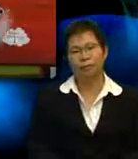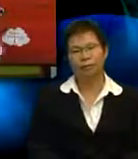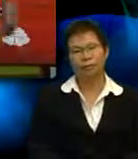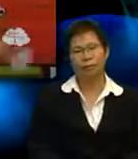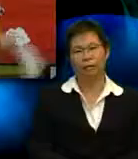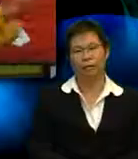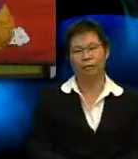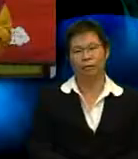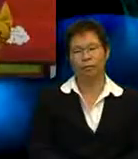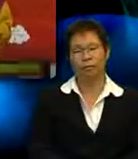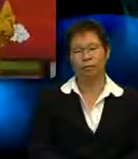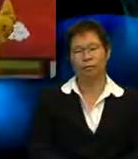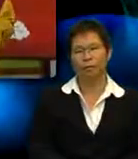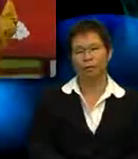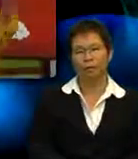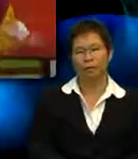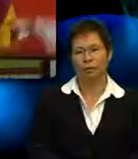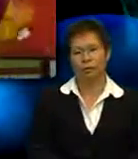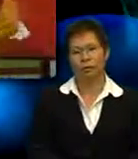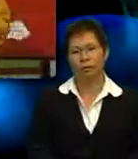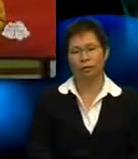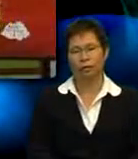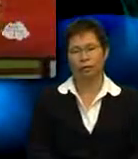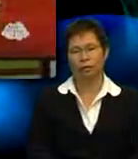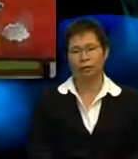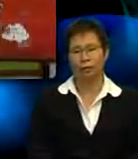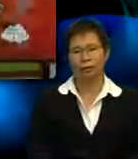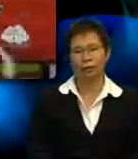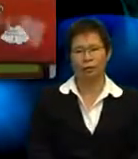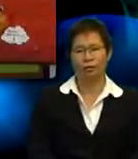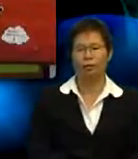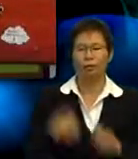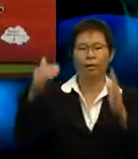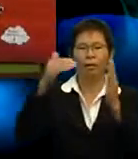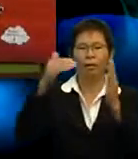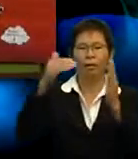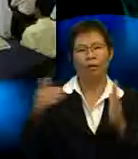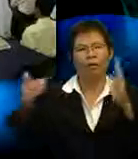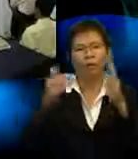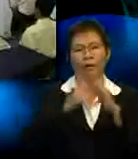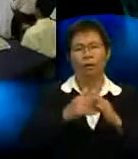Bahan penebal mengharang arus melaluinya.